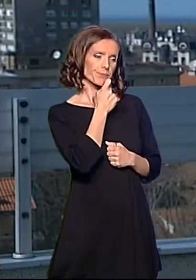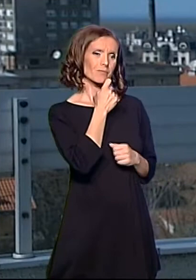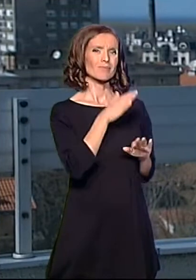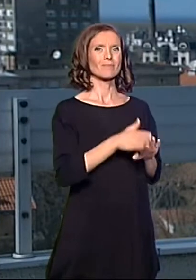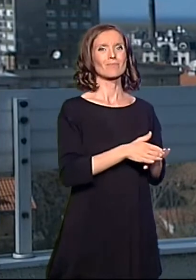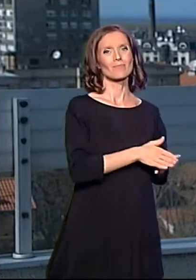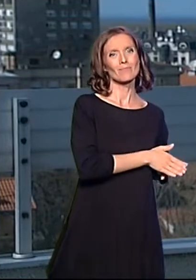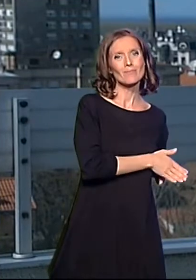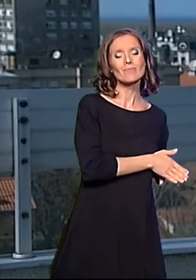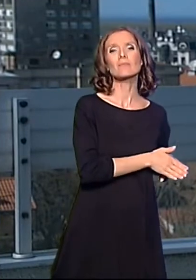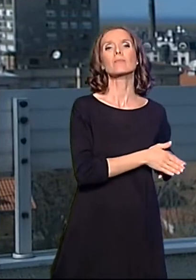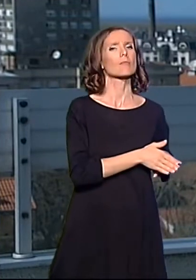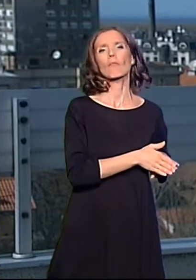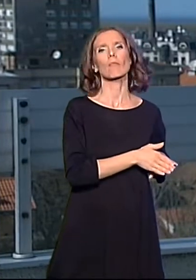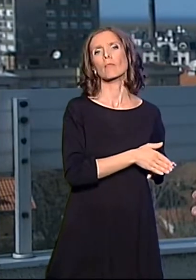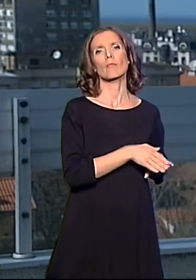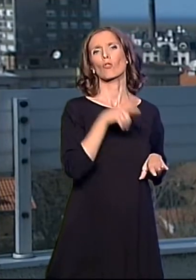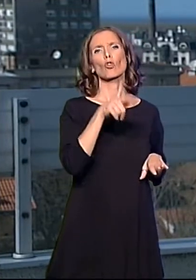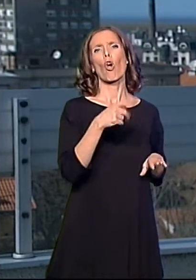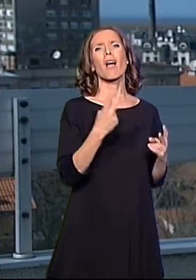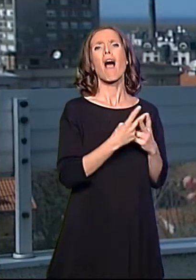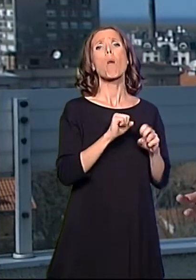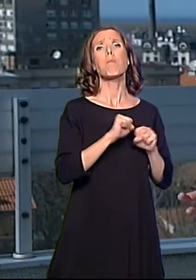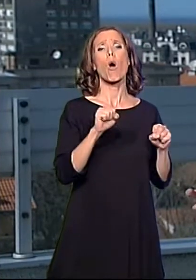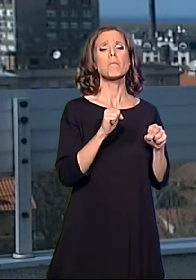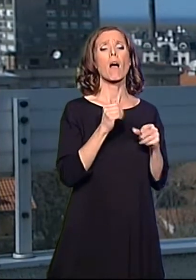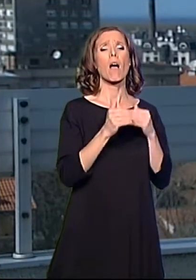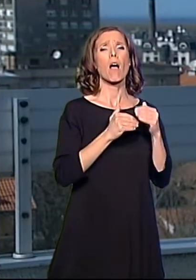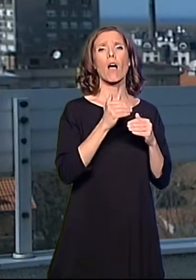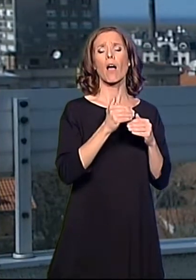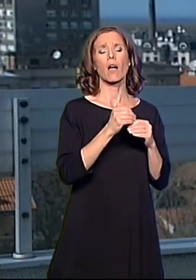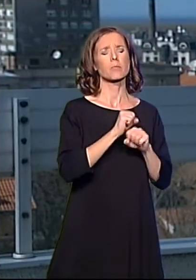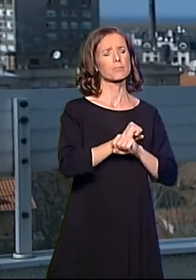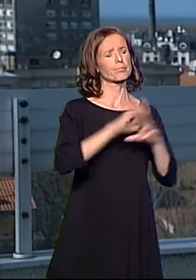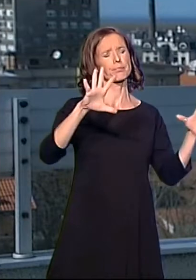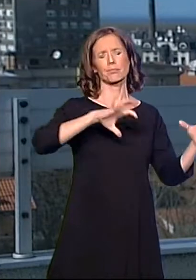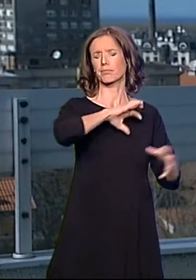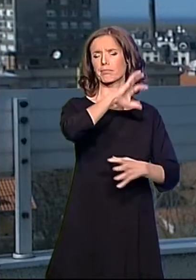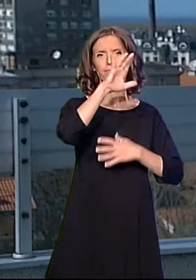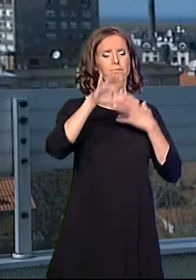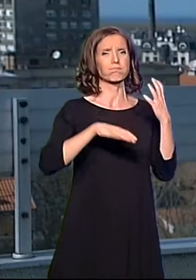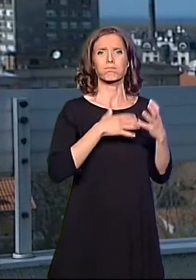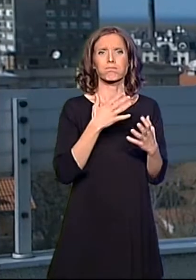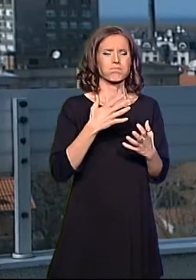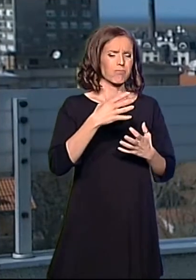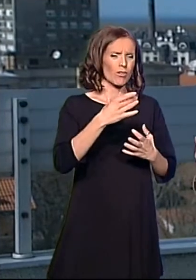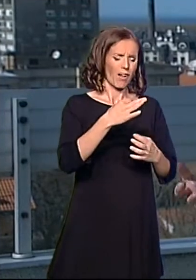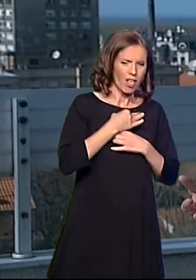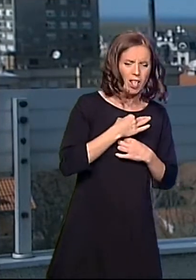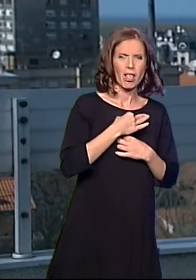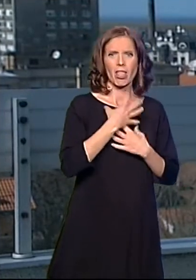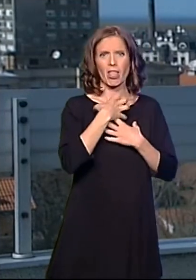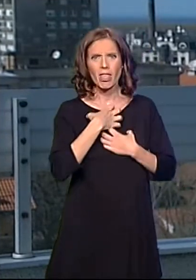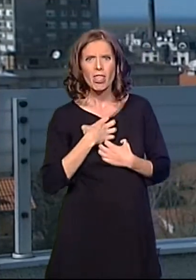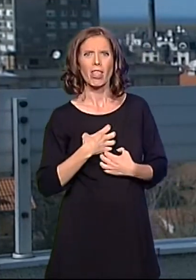nešto krije, to deluje onako kao tempirana bomba i to puca. I to onda dolazi do povređivanja,